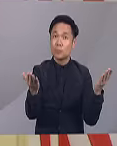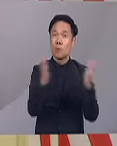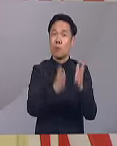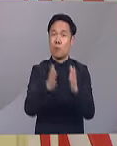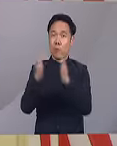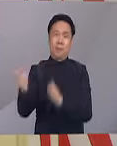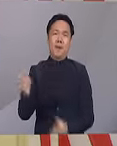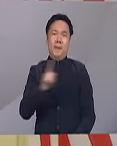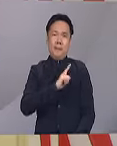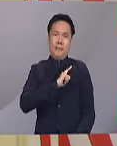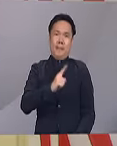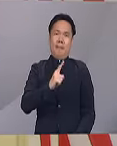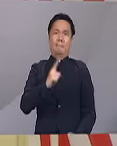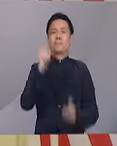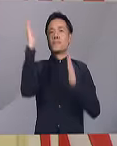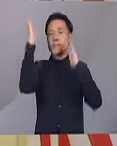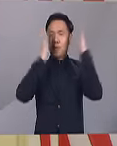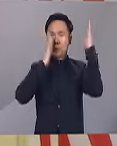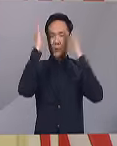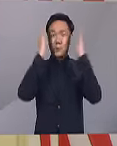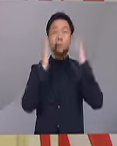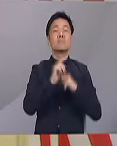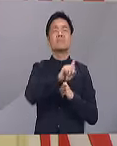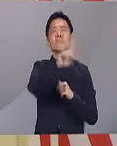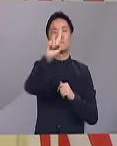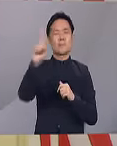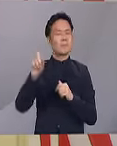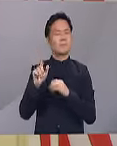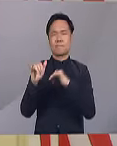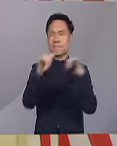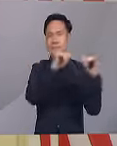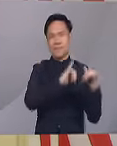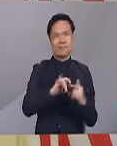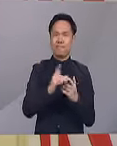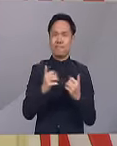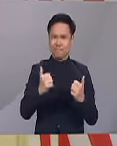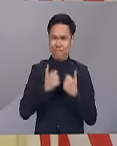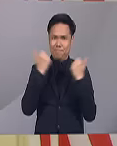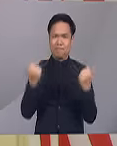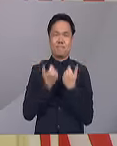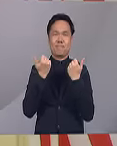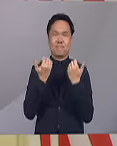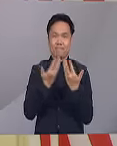dan Muslimat di seluruh negara dan di mana saja berada. Terima kasih.